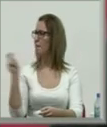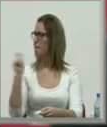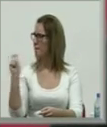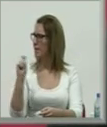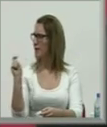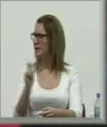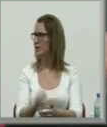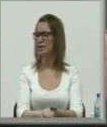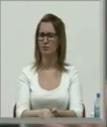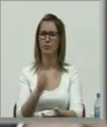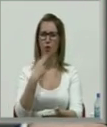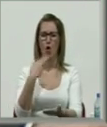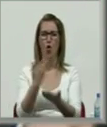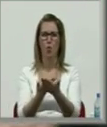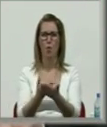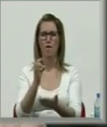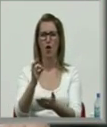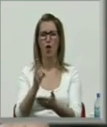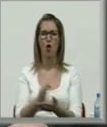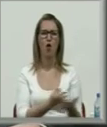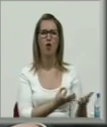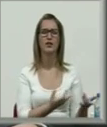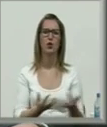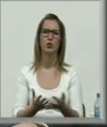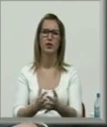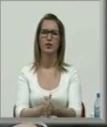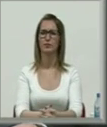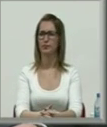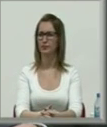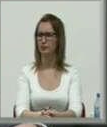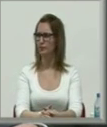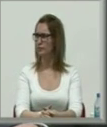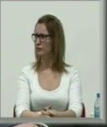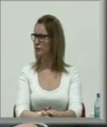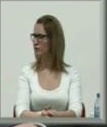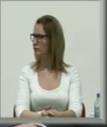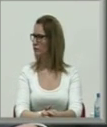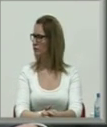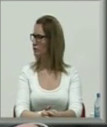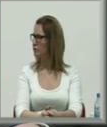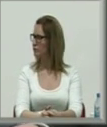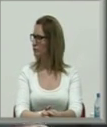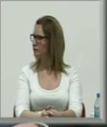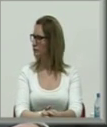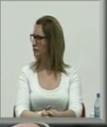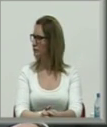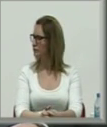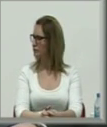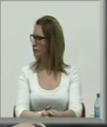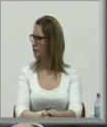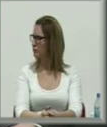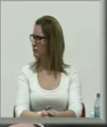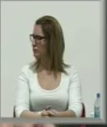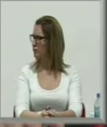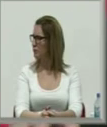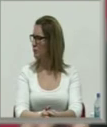zakresie zatrudnienia, ponieważ jest to temat bardzo trudny i bardzo nośny. Myślę, że pani